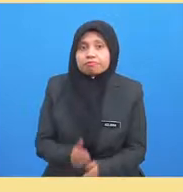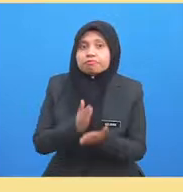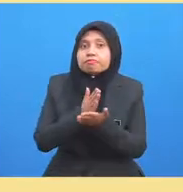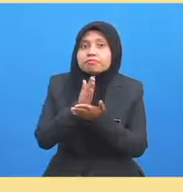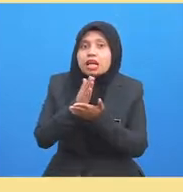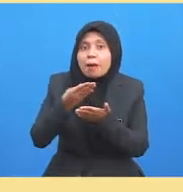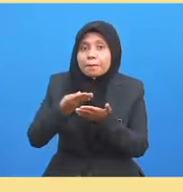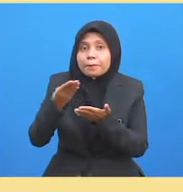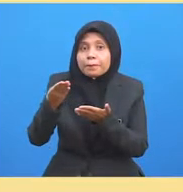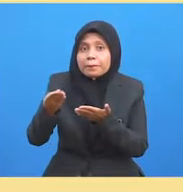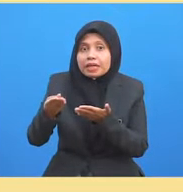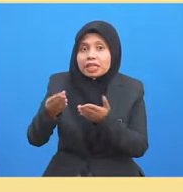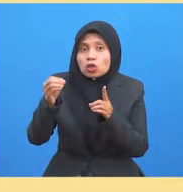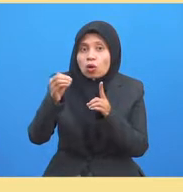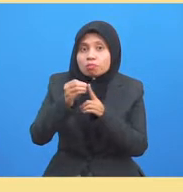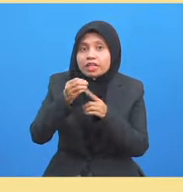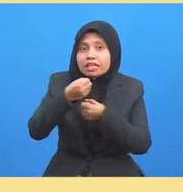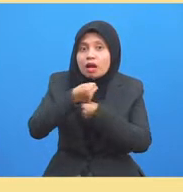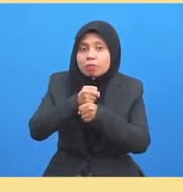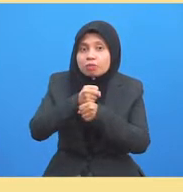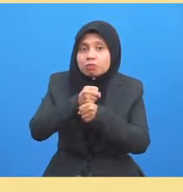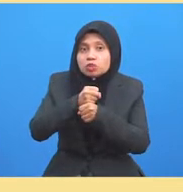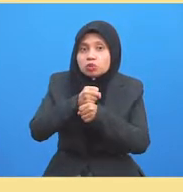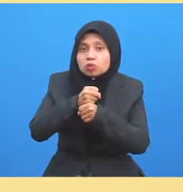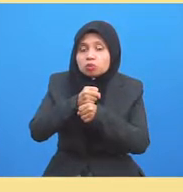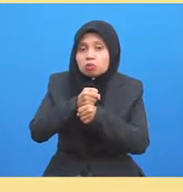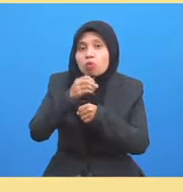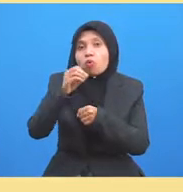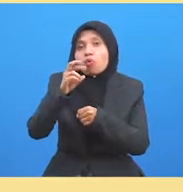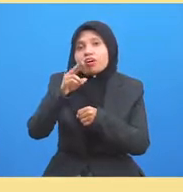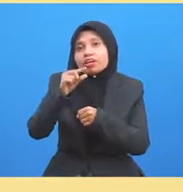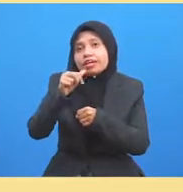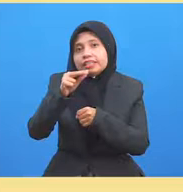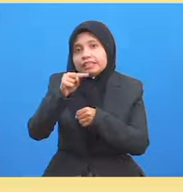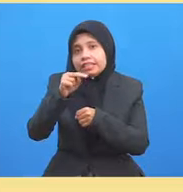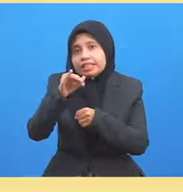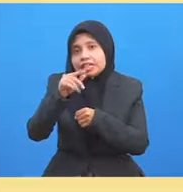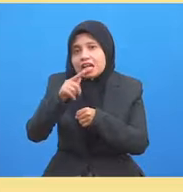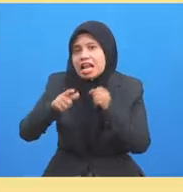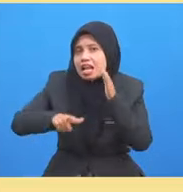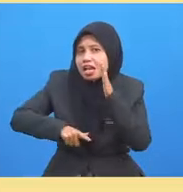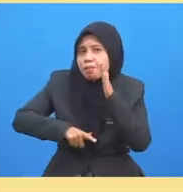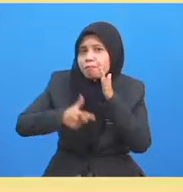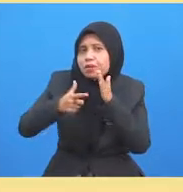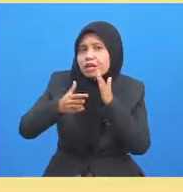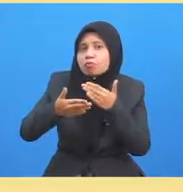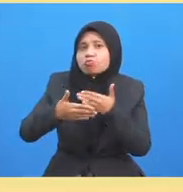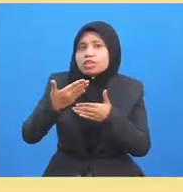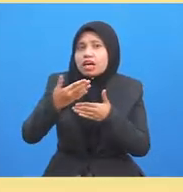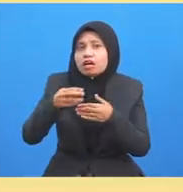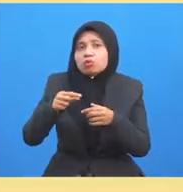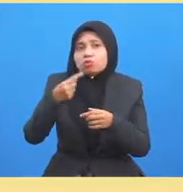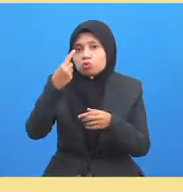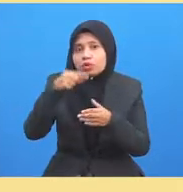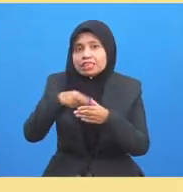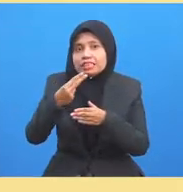Seterusnya, bagi objek yang berbentuk organik pula, adalah lebih mudah untuk dihasilkan jika kita